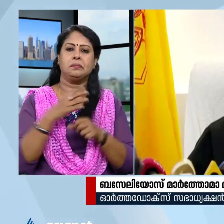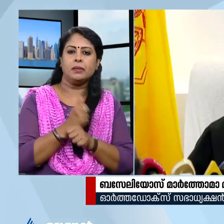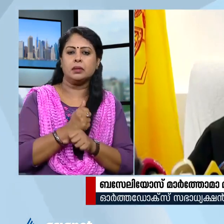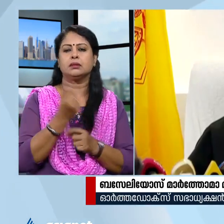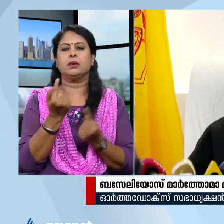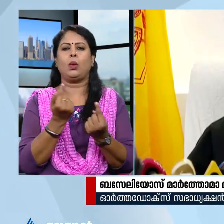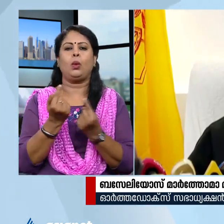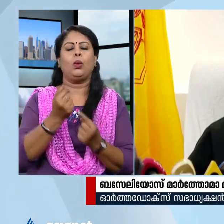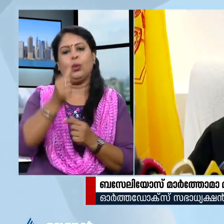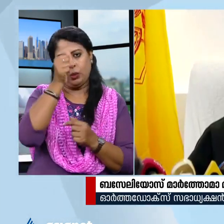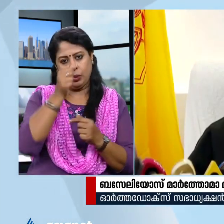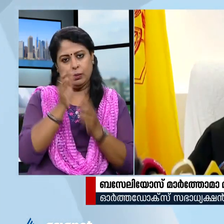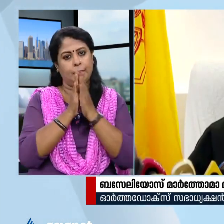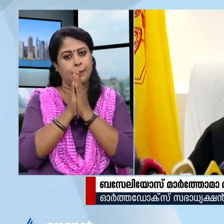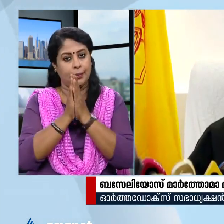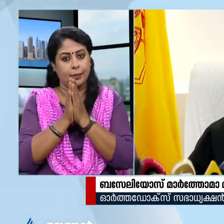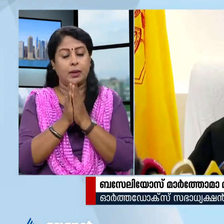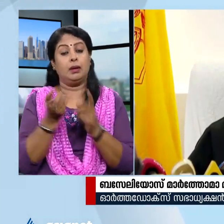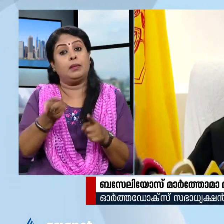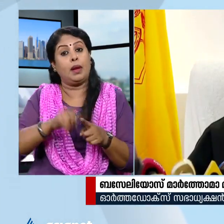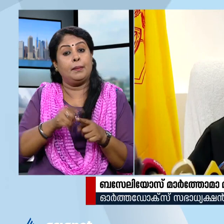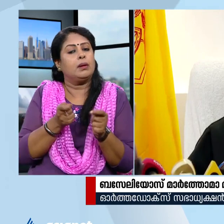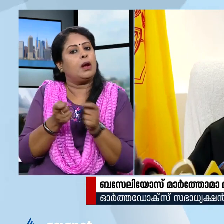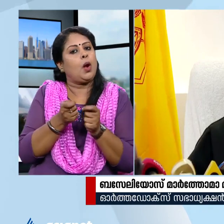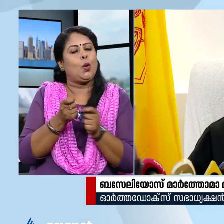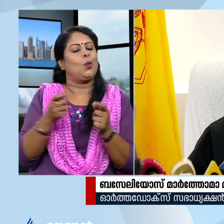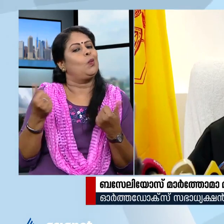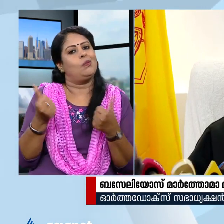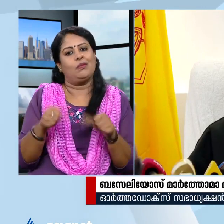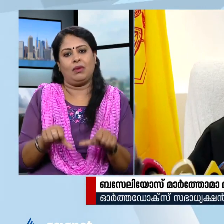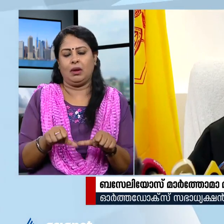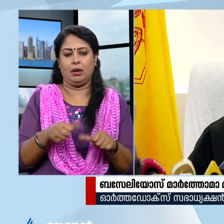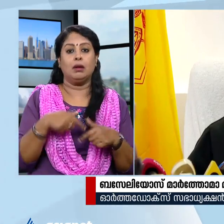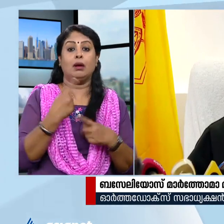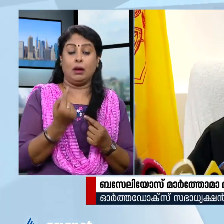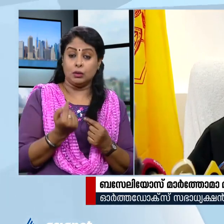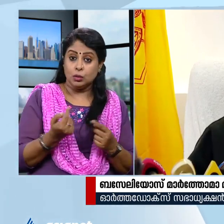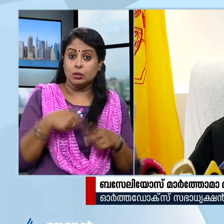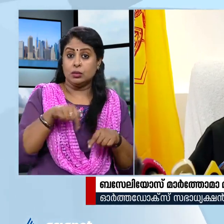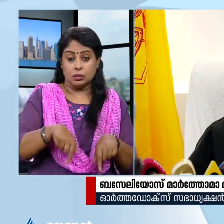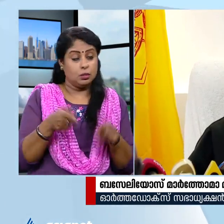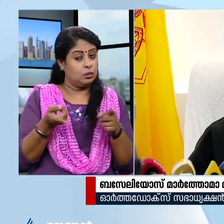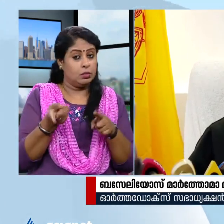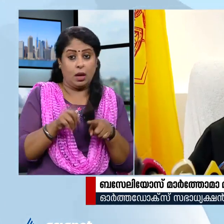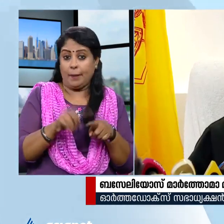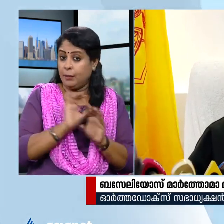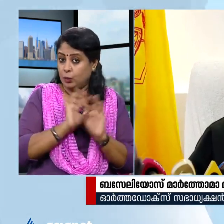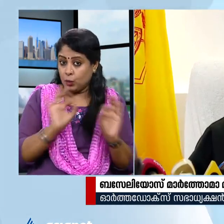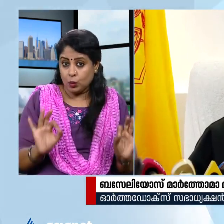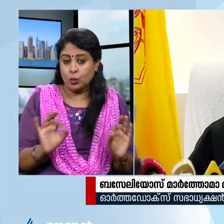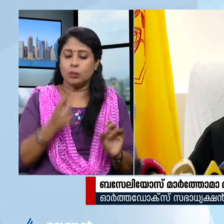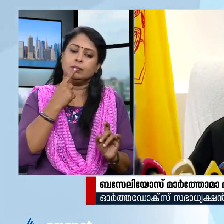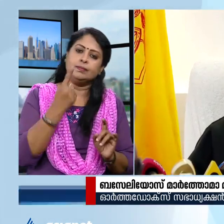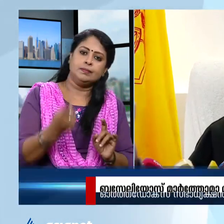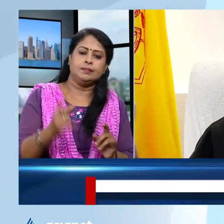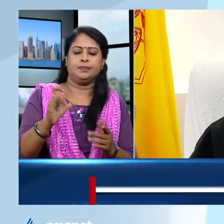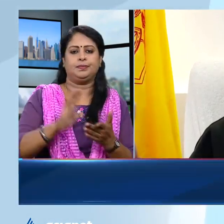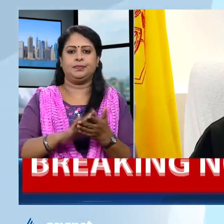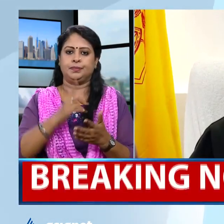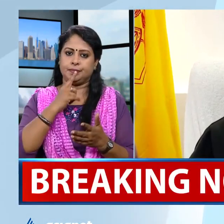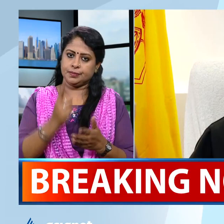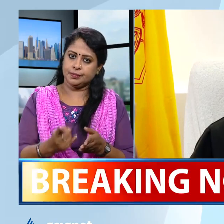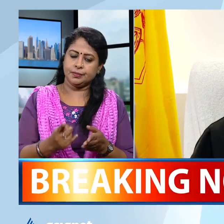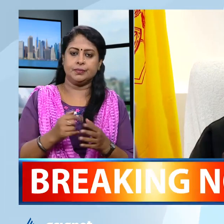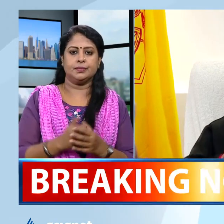ഉണ്ടാകും, അത് നിയന്ത്രിക്കാൻ പറ്റാത്ത രീതിയിലാകും എന്നുള്ളതാണ്. അതുകൊണ്ട് അതുണ്ടാവരുത് എന്ന് നമ്മൾ ആവശ്യപ്പെട്ടിട്ടുണ്ട്.